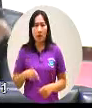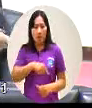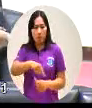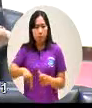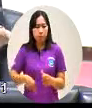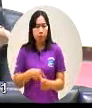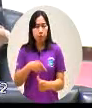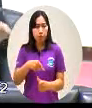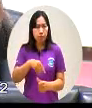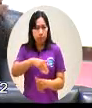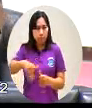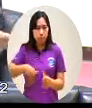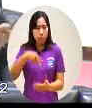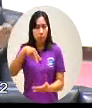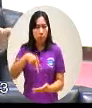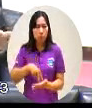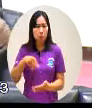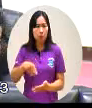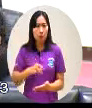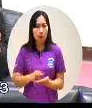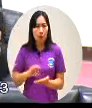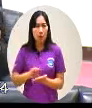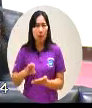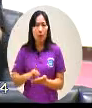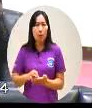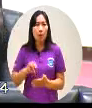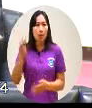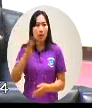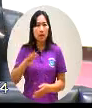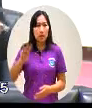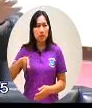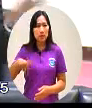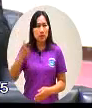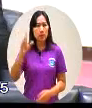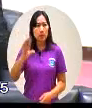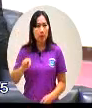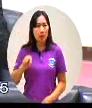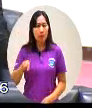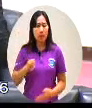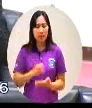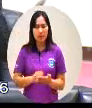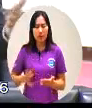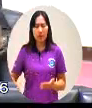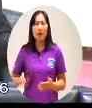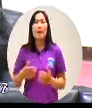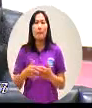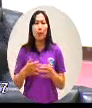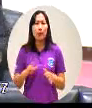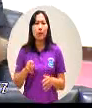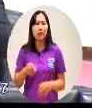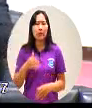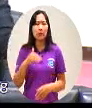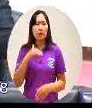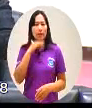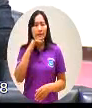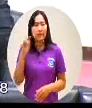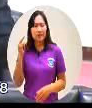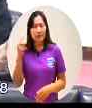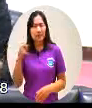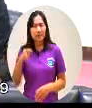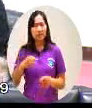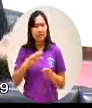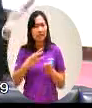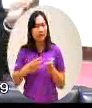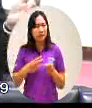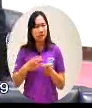了3600万，我们不要晦气啊。那等到你的系统完善以后，经过3-5年，你慢慢淘汰嘛。这